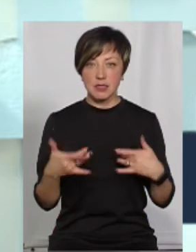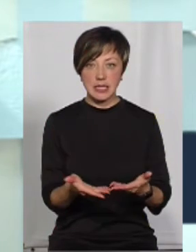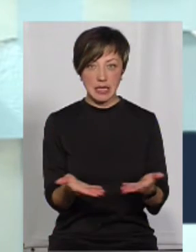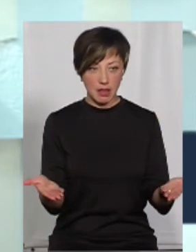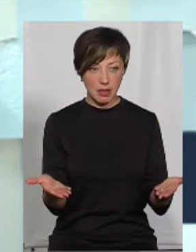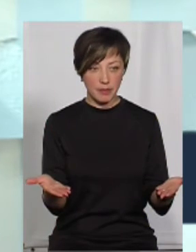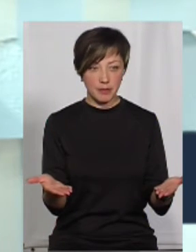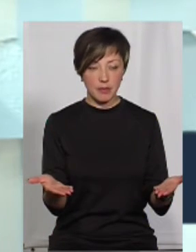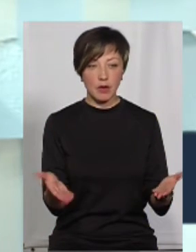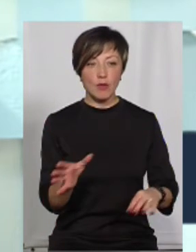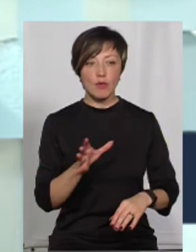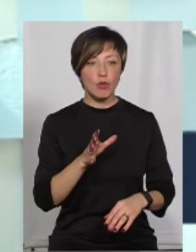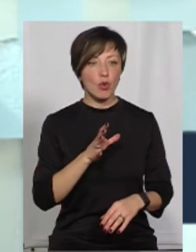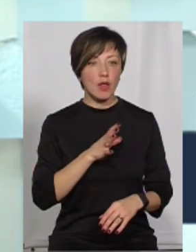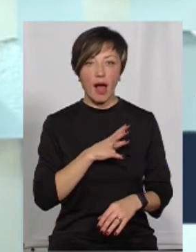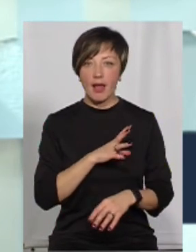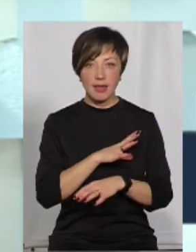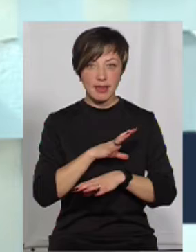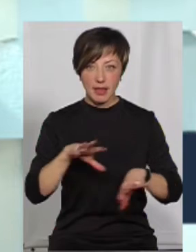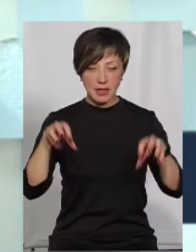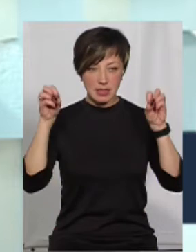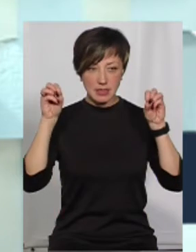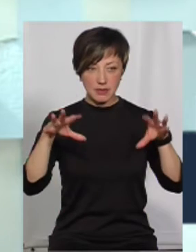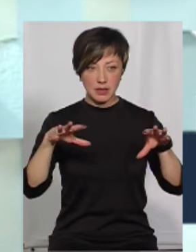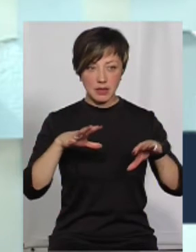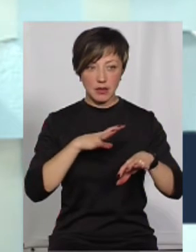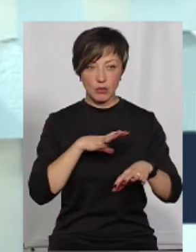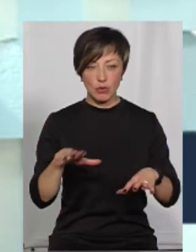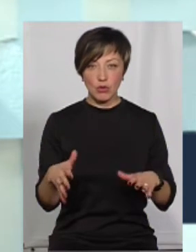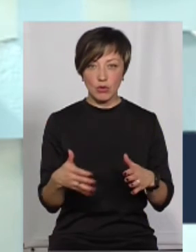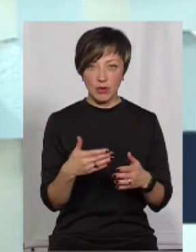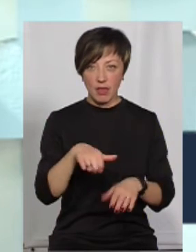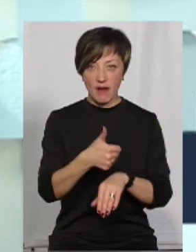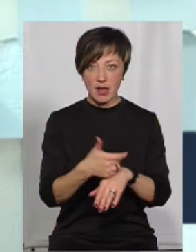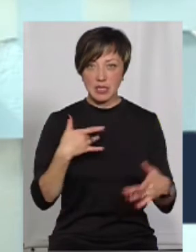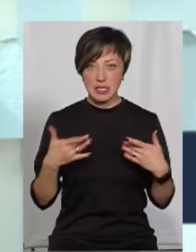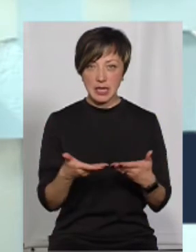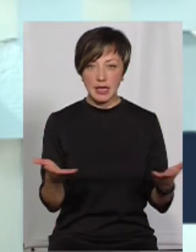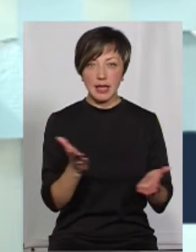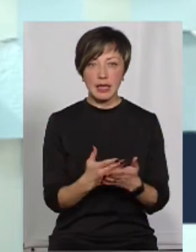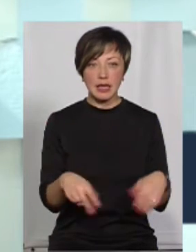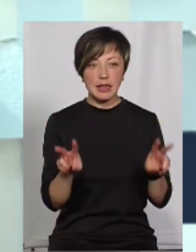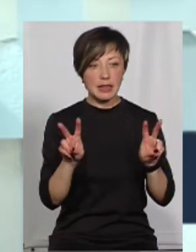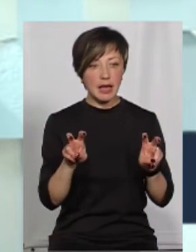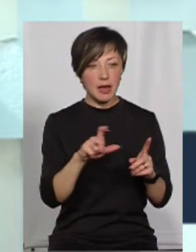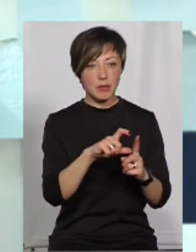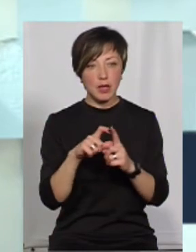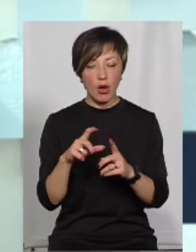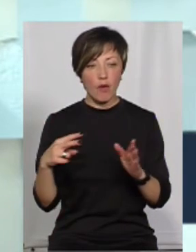авансцена була не засвічена, тобто не було світла на авансцені, коли, ну, є такий термін, коли